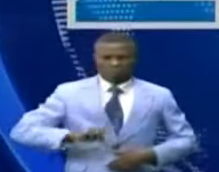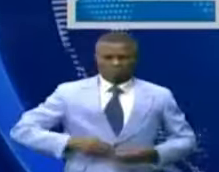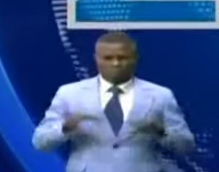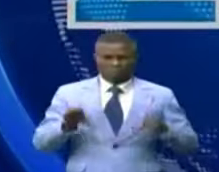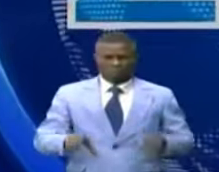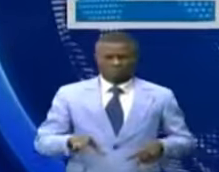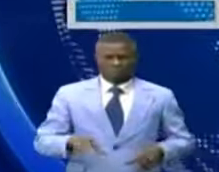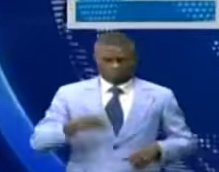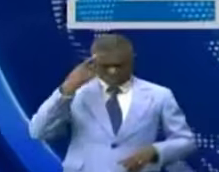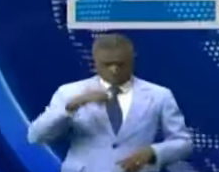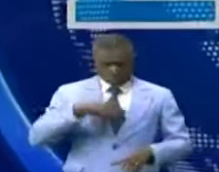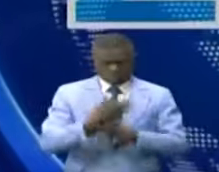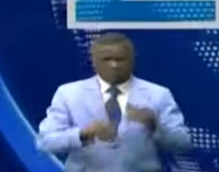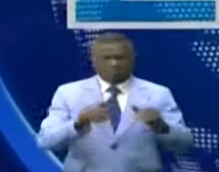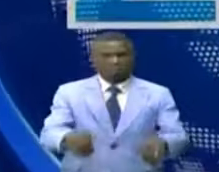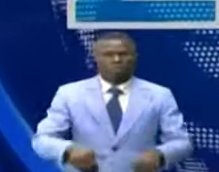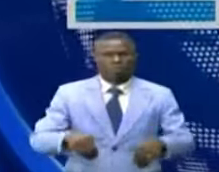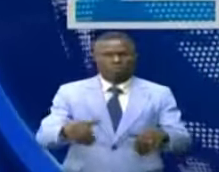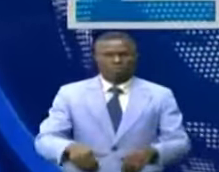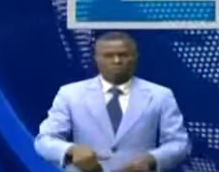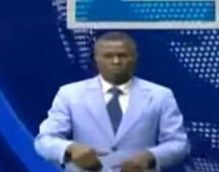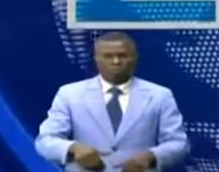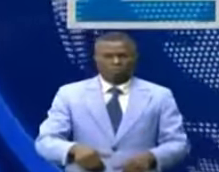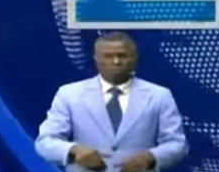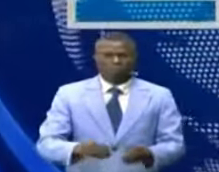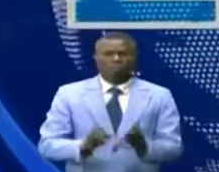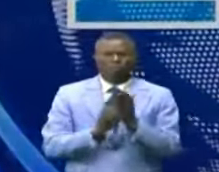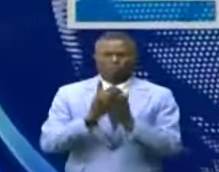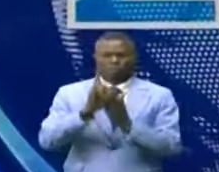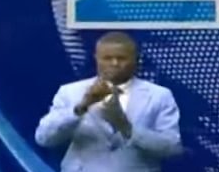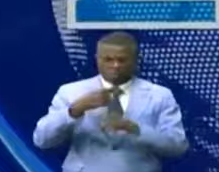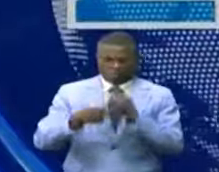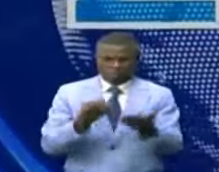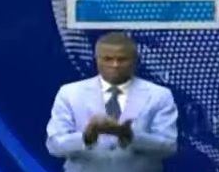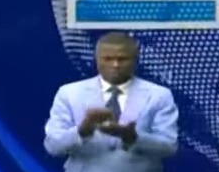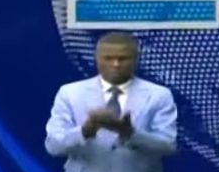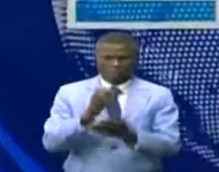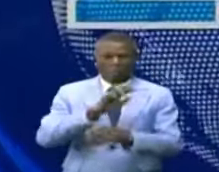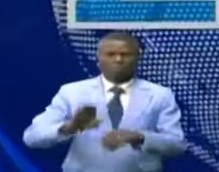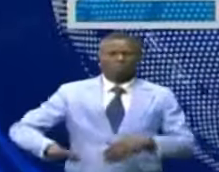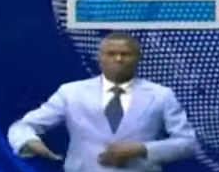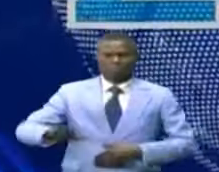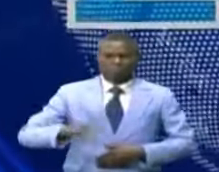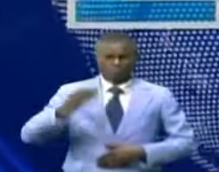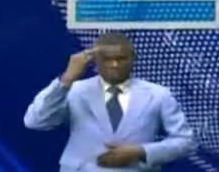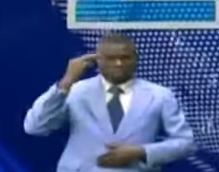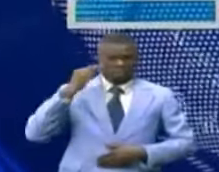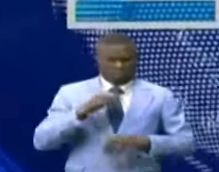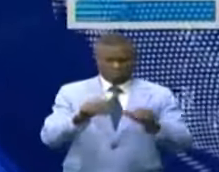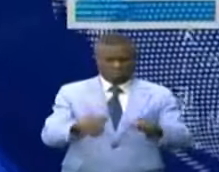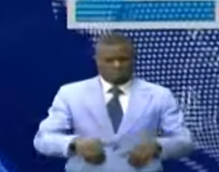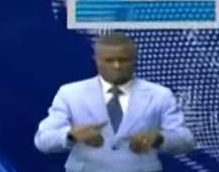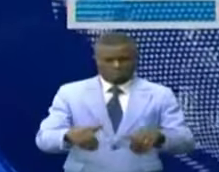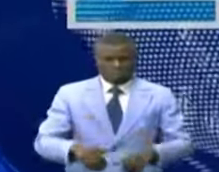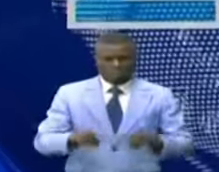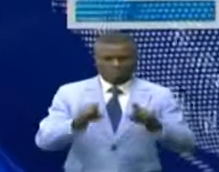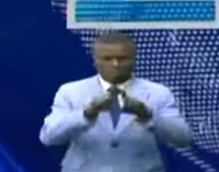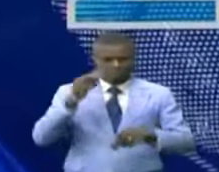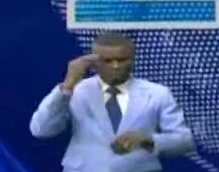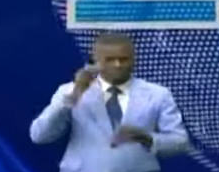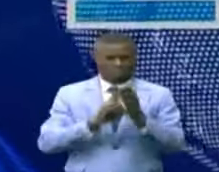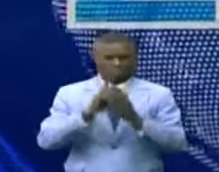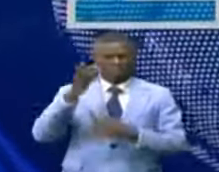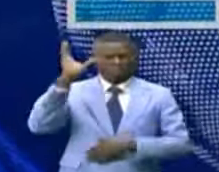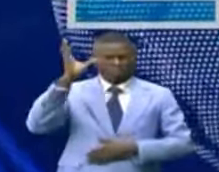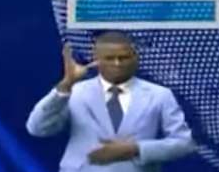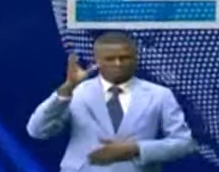Congo, comment faire de l'agriculture le socle du développement de l'économie nationale? Eh bien, le ministre de l'Agriculture et celui du Développement rural